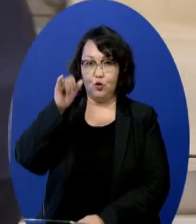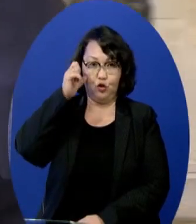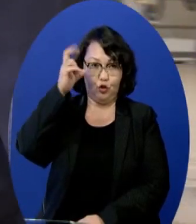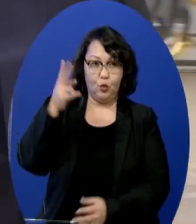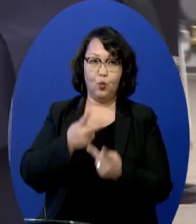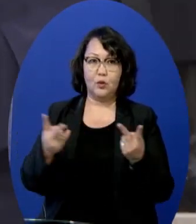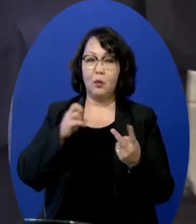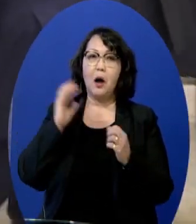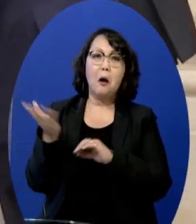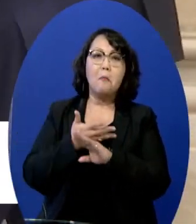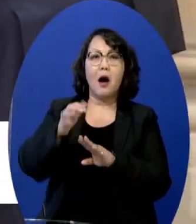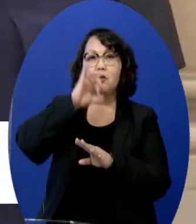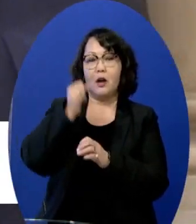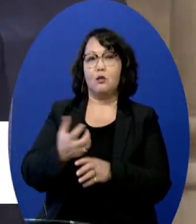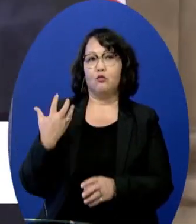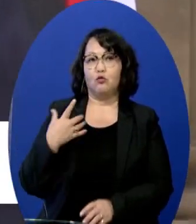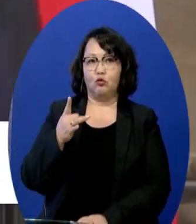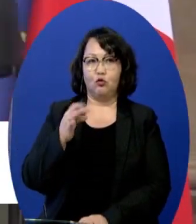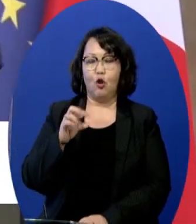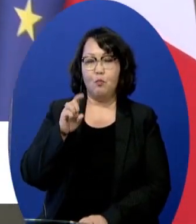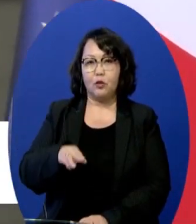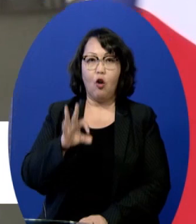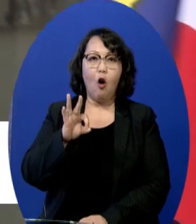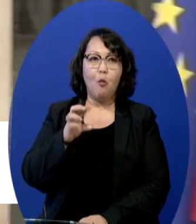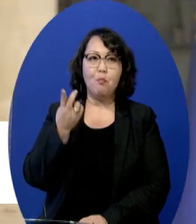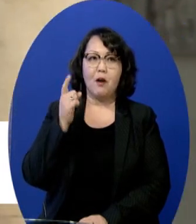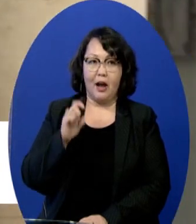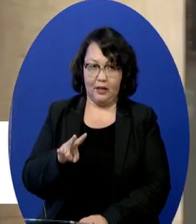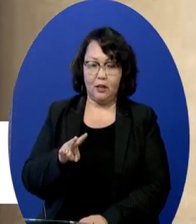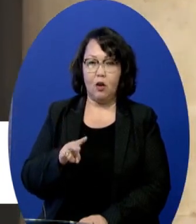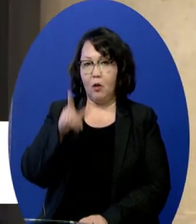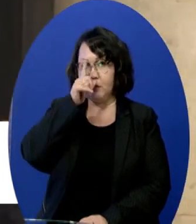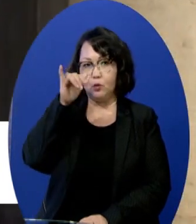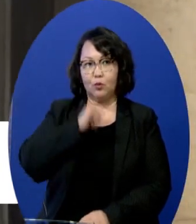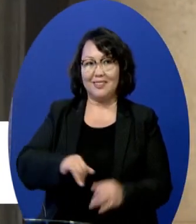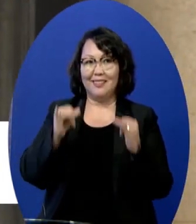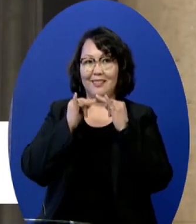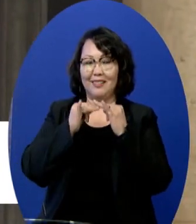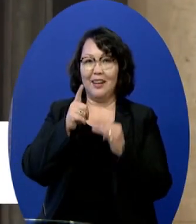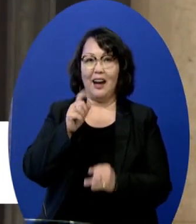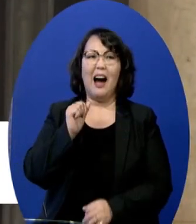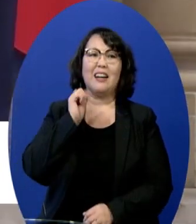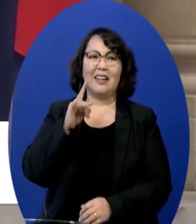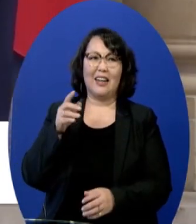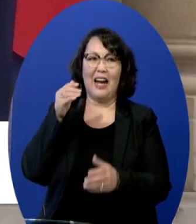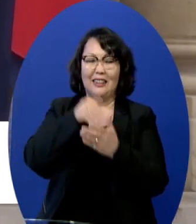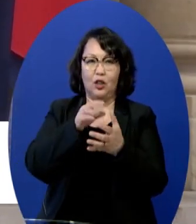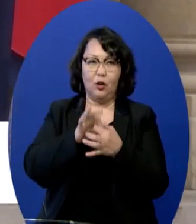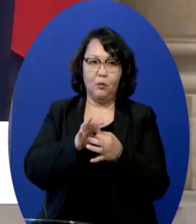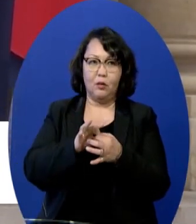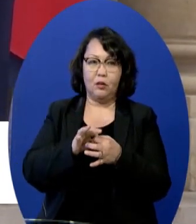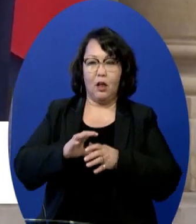Америкийн нэгдсэн улсын ерөнхийлөгчийн үндэсний аюулгүй байдлын асуудлыг эрхэлсэн туслах Роберт О'Брайен Оросын хакеруудын халдлагаас олж Европ дахь аяллаа цуцалж